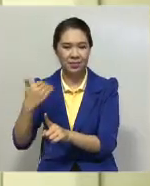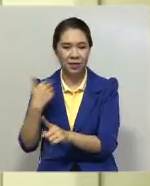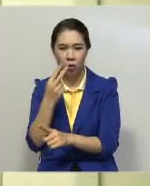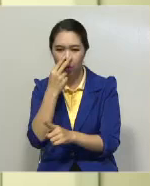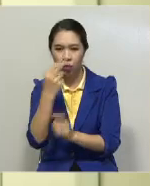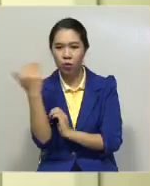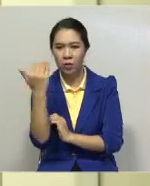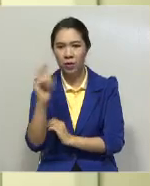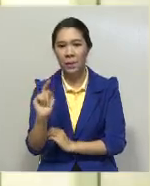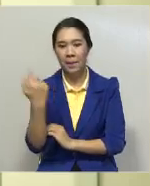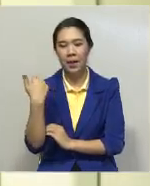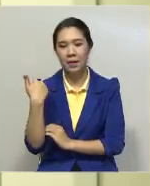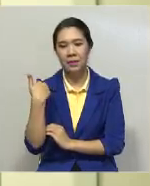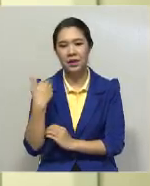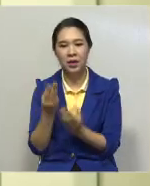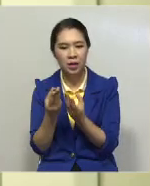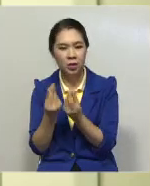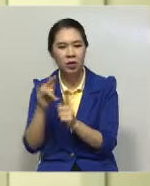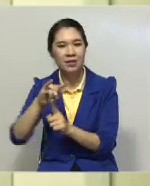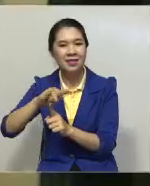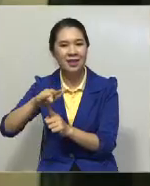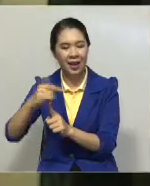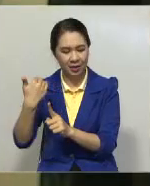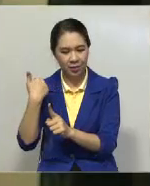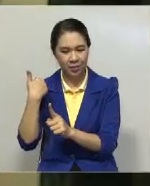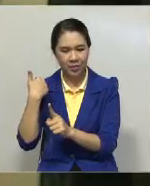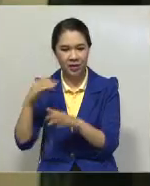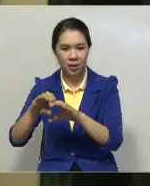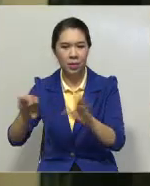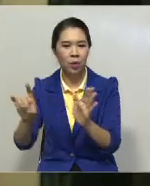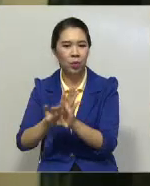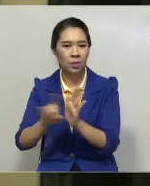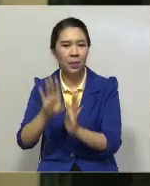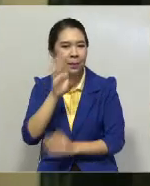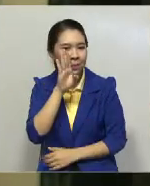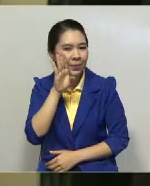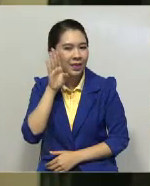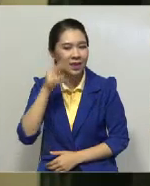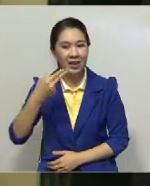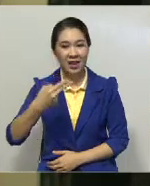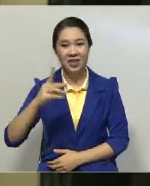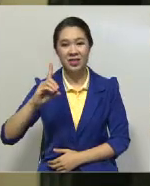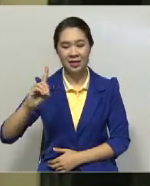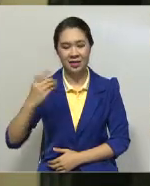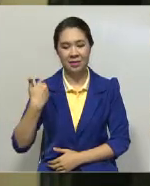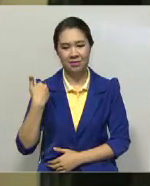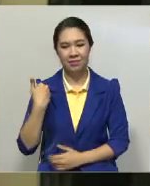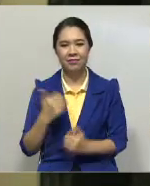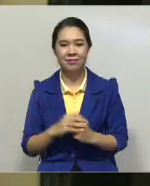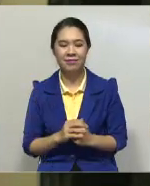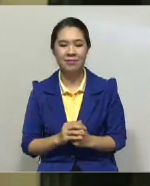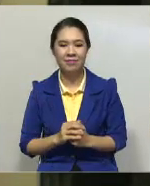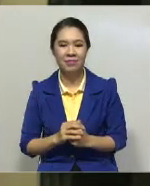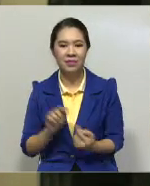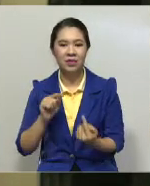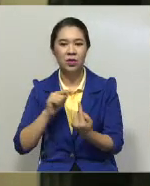านโทรทัศน์รุ่นใหม่บางรุ่นเนี่ยเขามีตัวรับสัญญาณอยู่แล้วนะครับด ้ วยคุณภาพที่คมชัดในระบบ HD หรือว่าจะรับชมได้